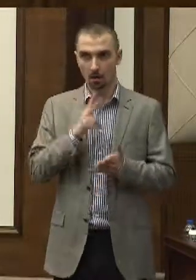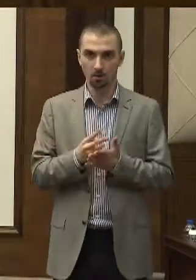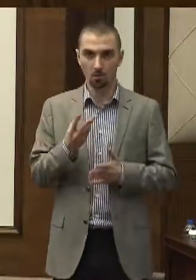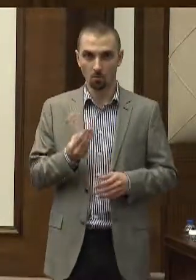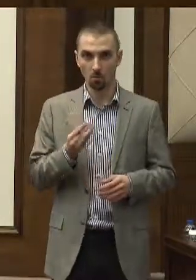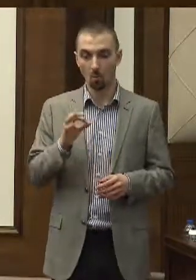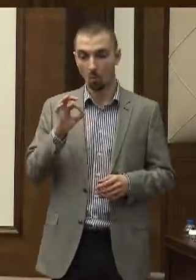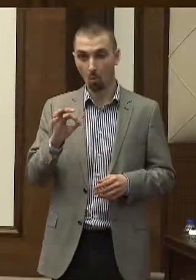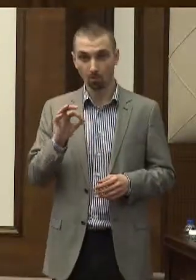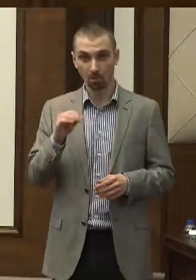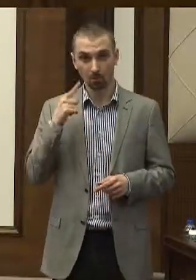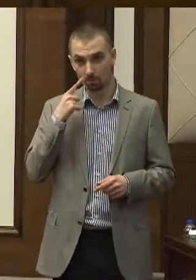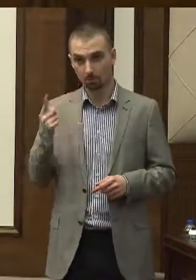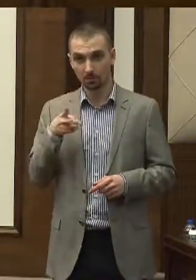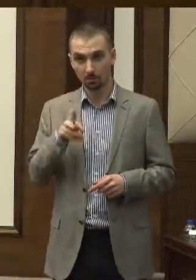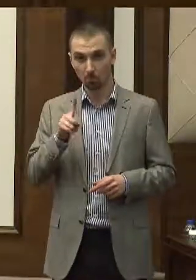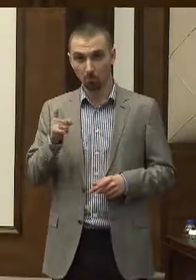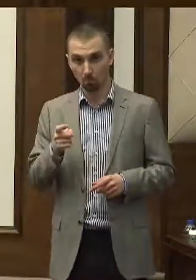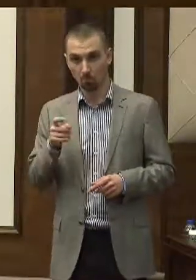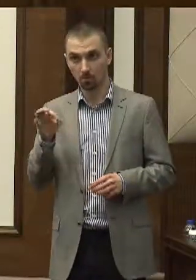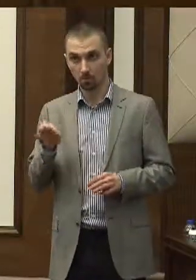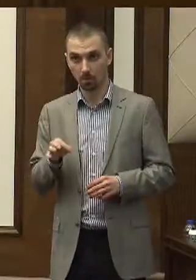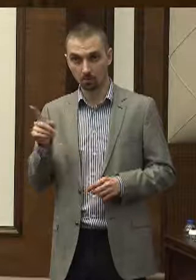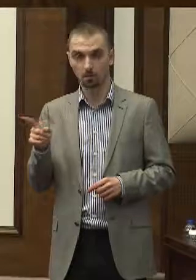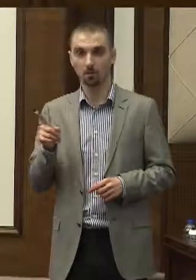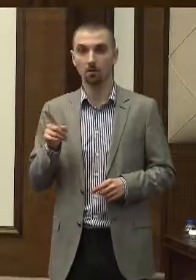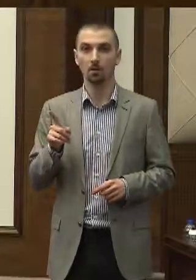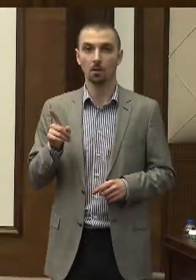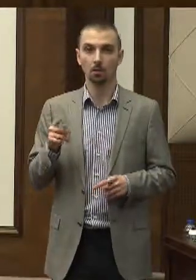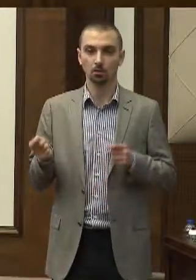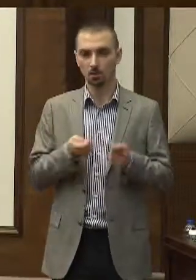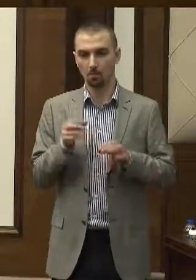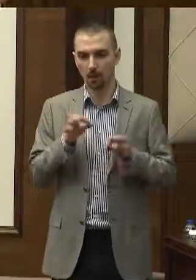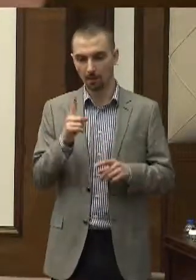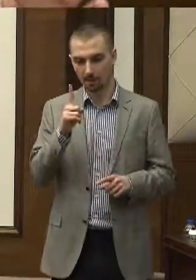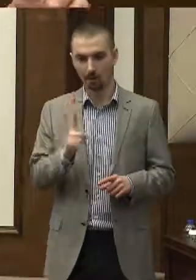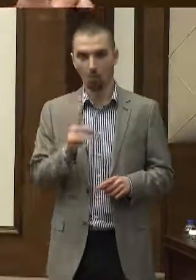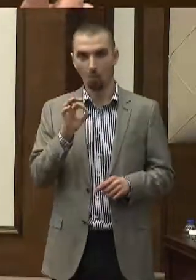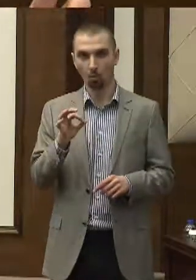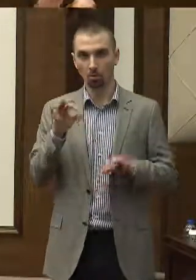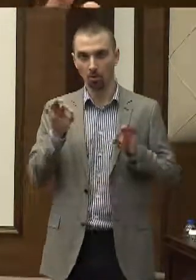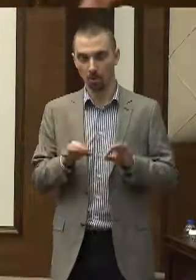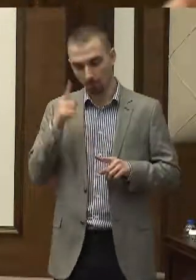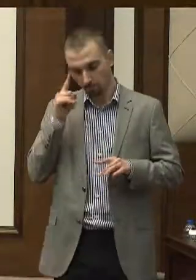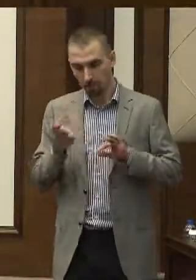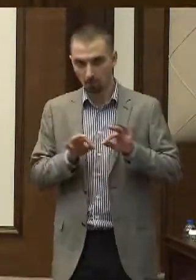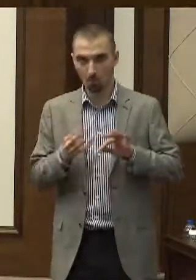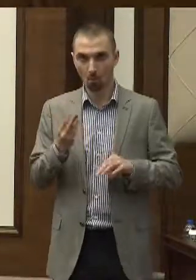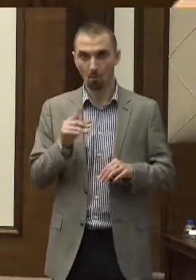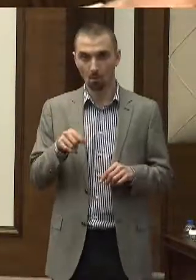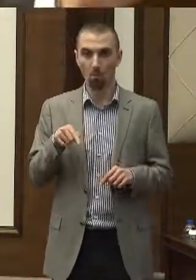ayının birinci gününden itibaren yürürlüğe girip onun pulu, onun logosu yapılması